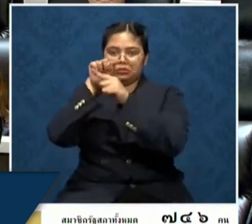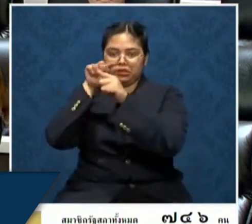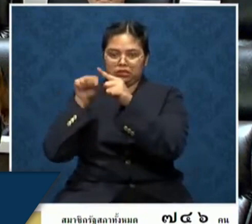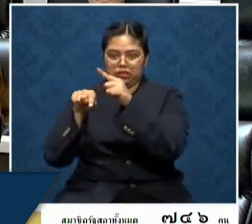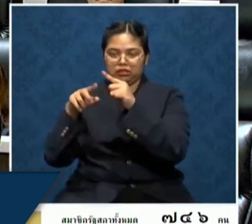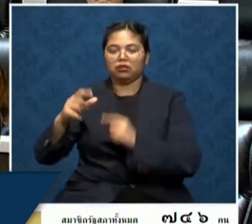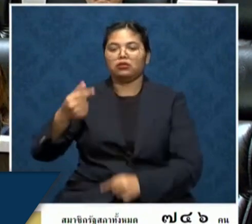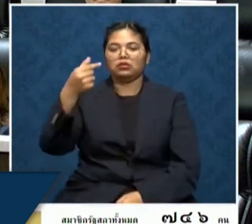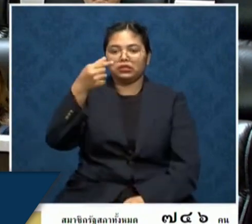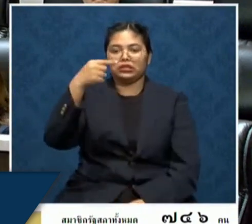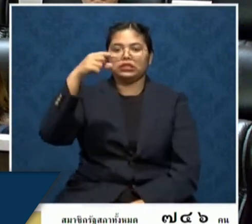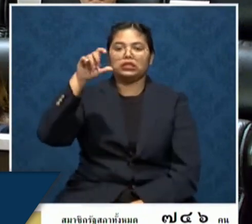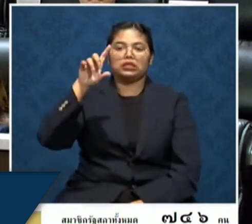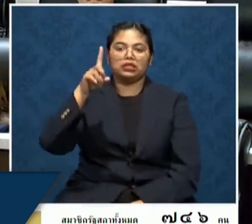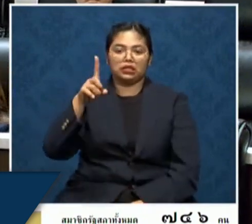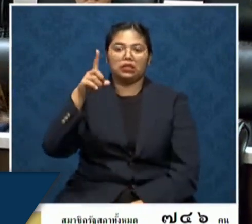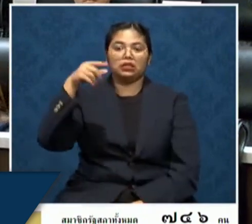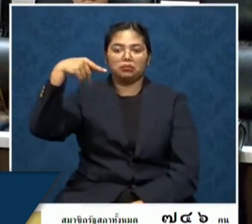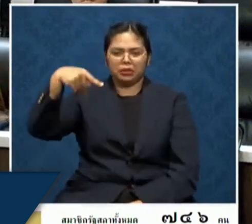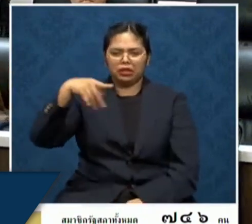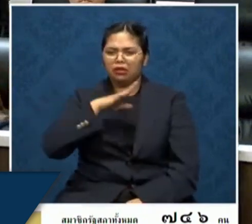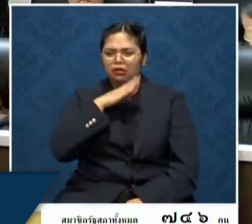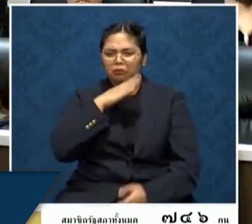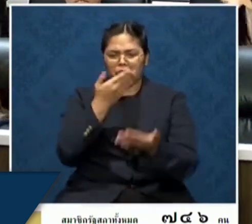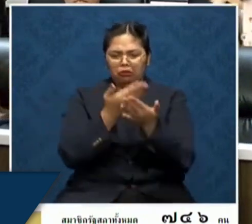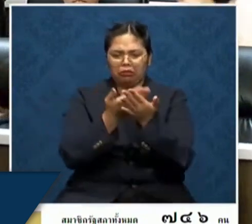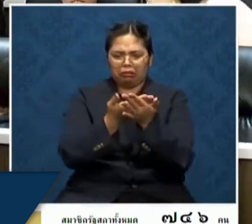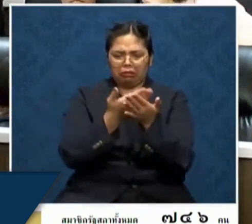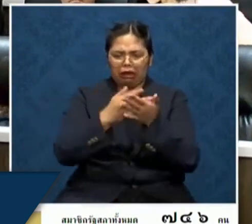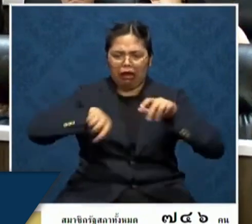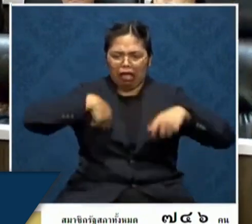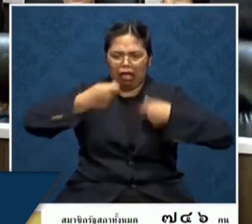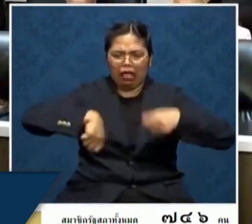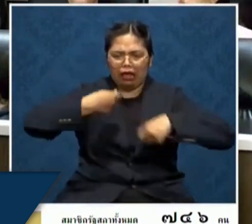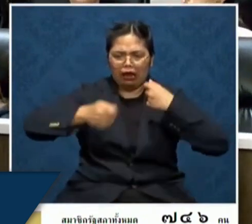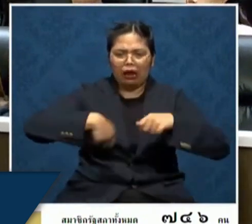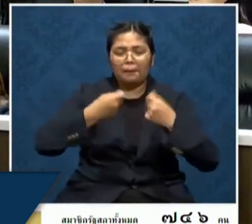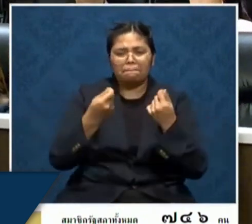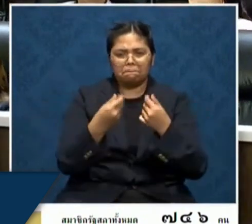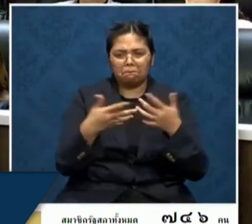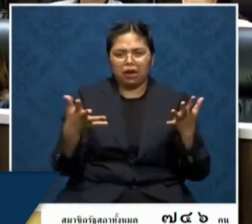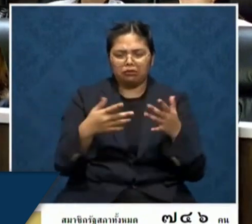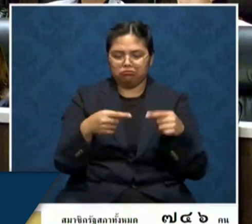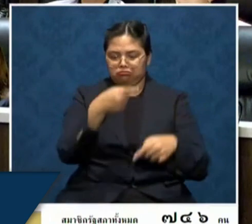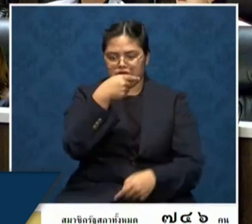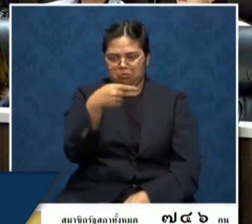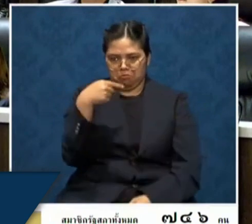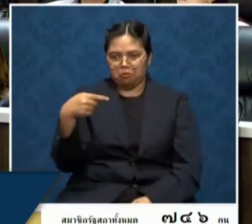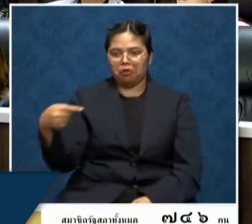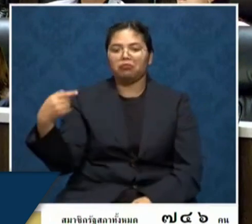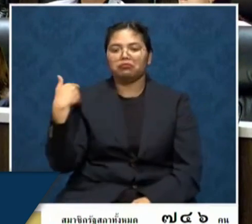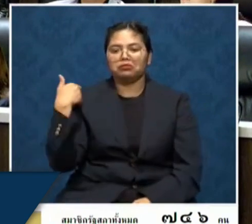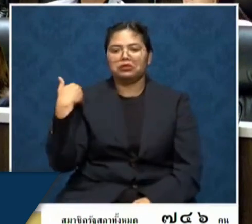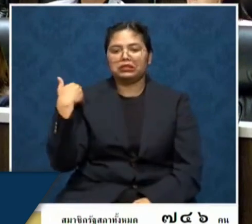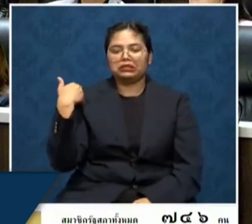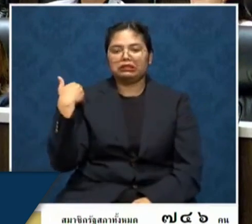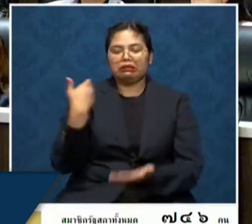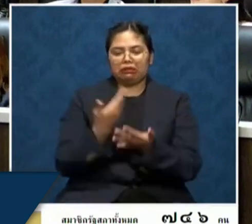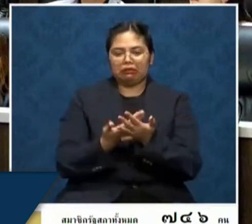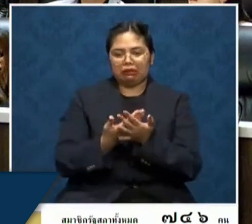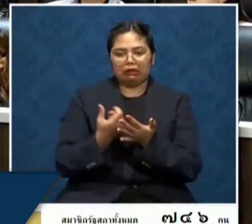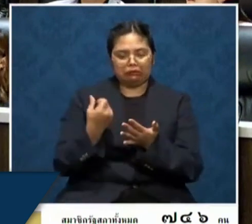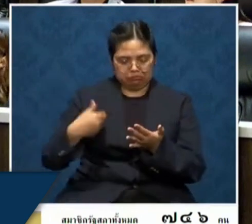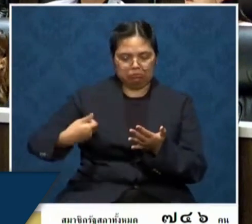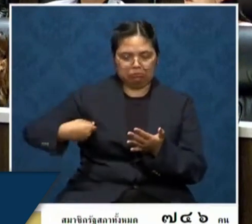GDP นั่นหมายความว่าหากเงินเฟ้อเงินในกระเป๋าของพี่น้องประชาชนอาจติดลบด้วยซ้ำการมาของรัฐบ